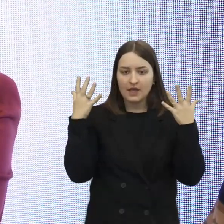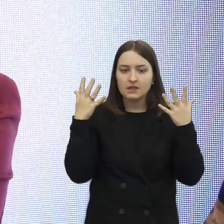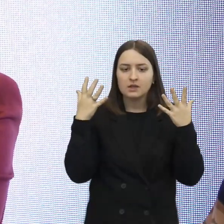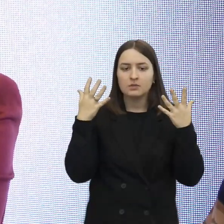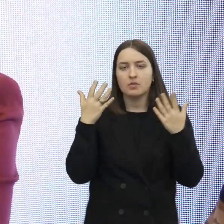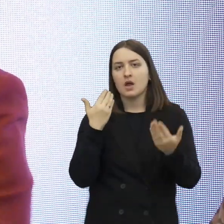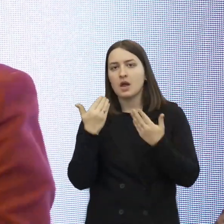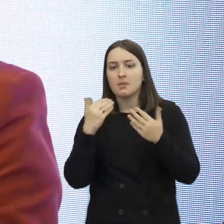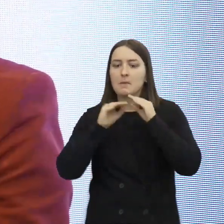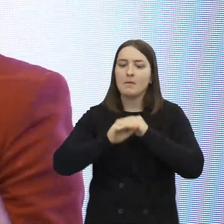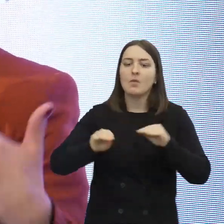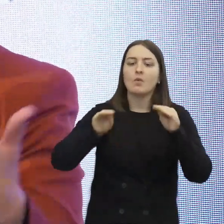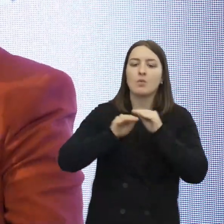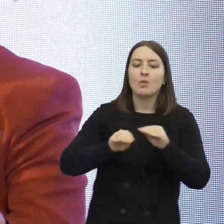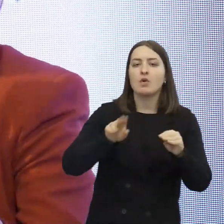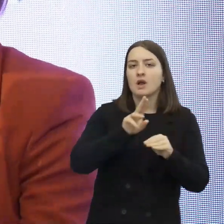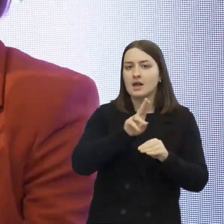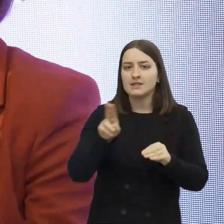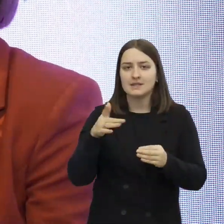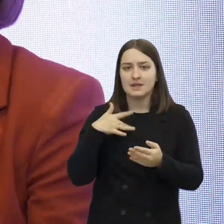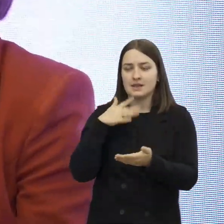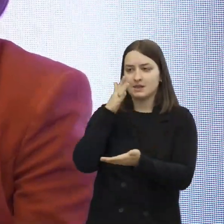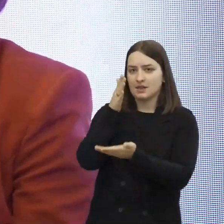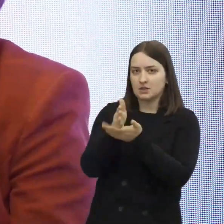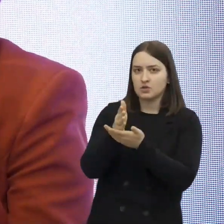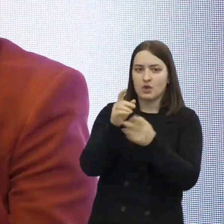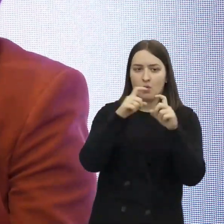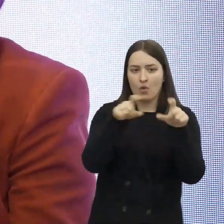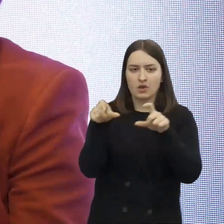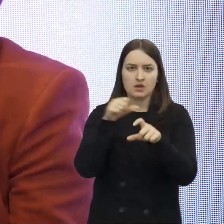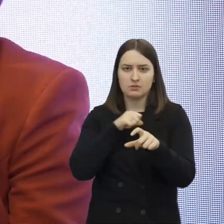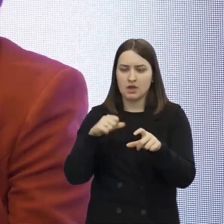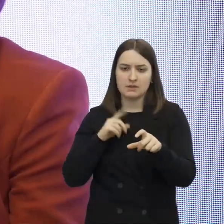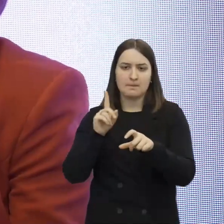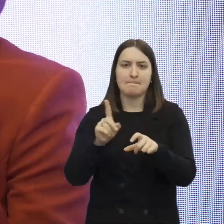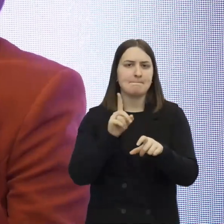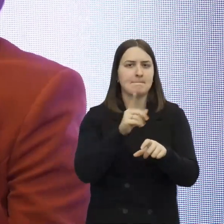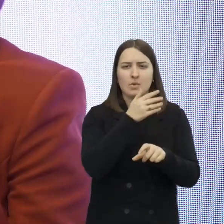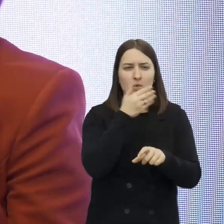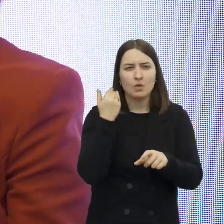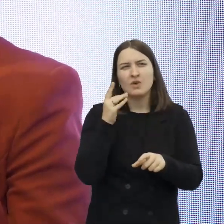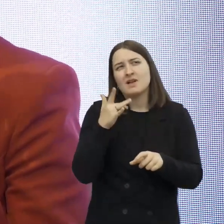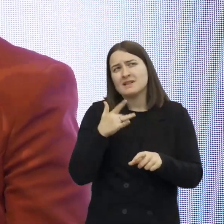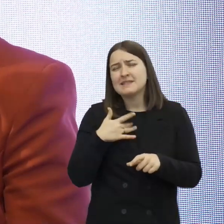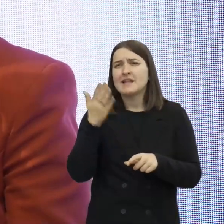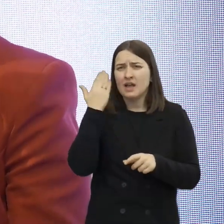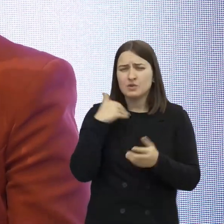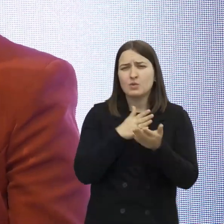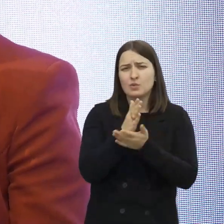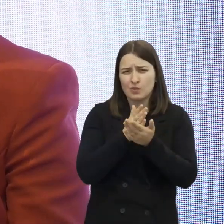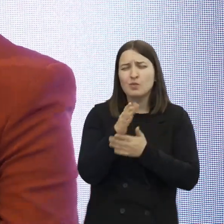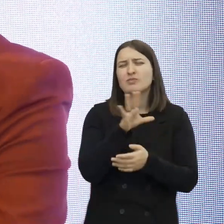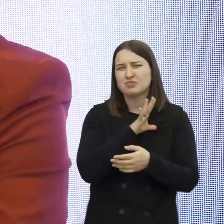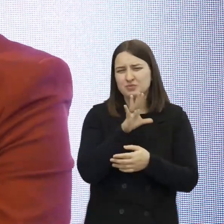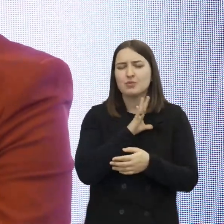švietėjais gal labiau, ne tiek tiesiogiai, kad patys į mokyklas važiuotumėm, tačiau turėjom ir tokių tikrai iniciatyvų per savo praktiką.